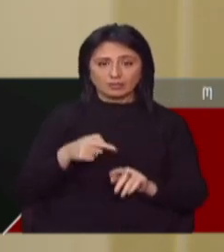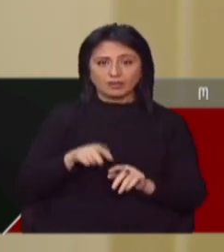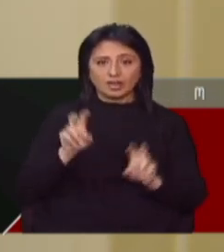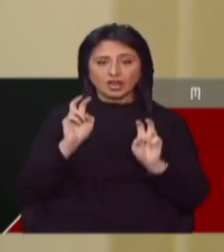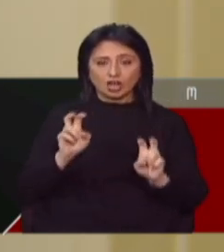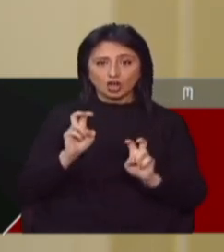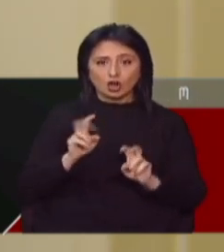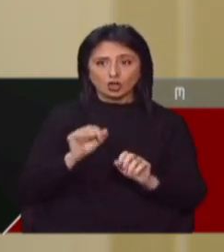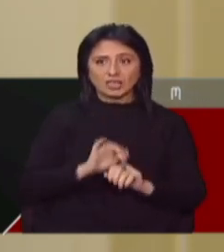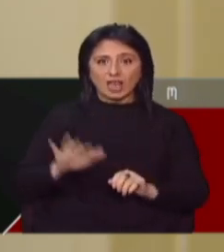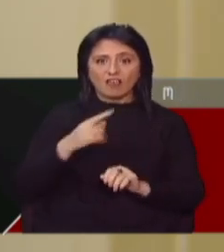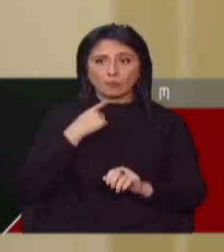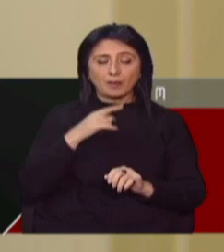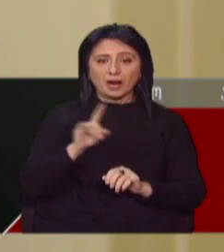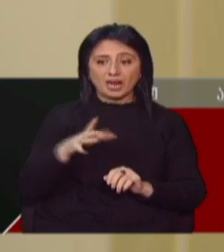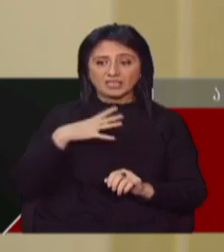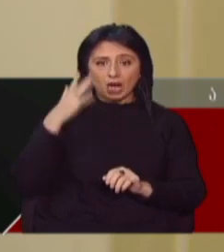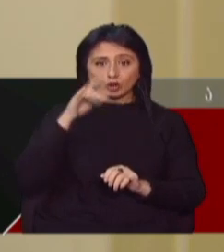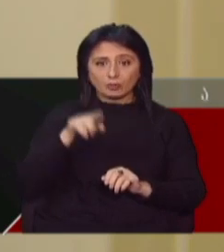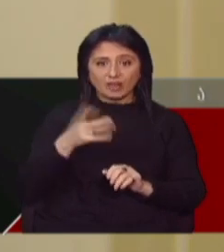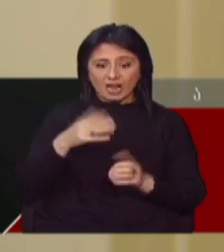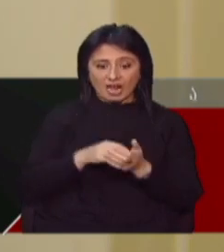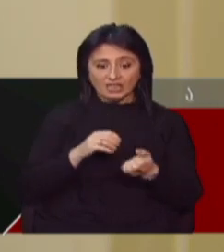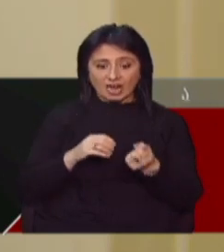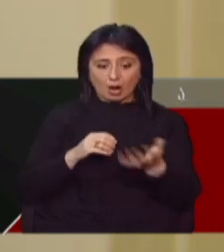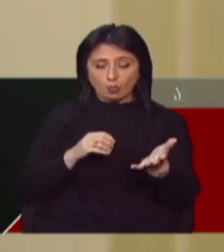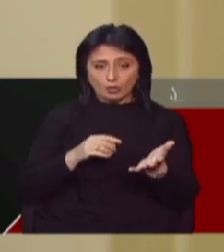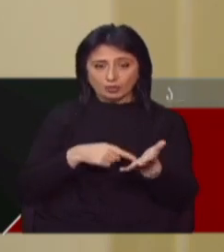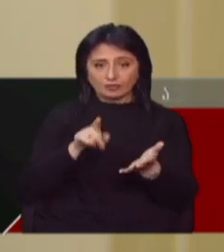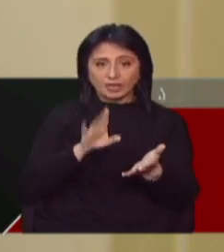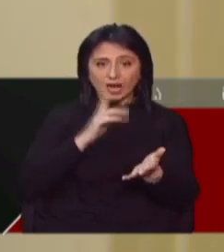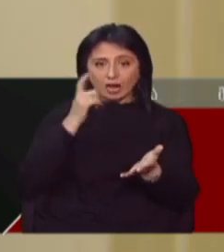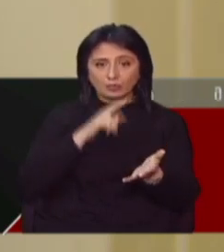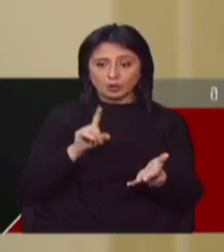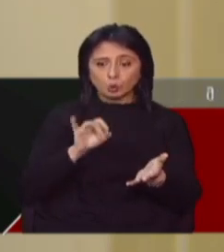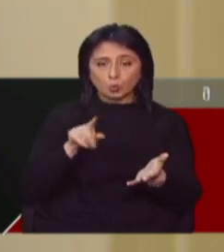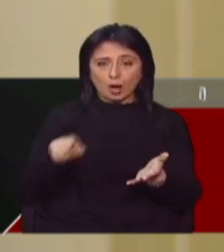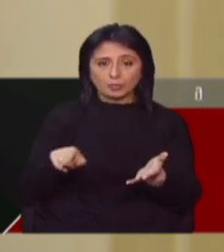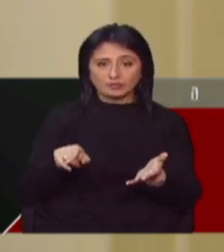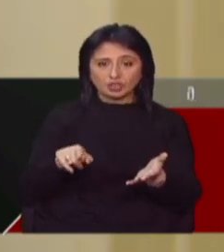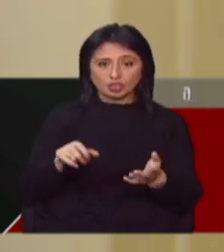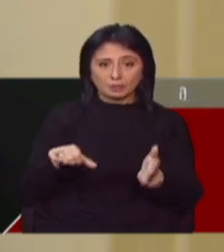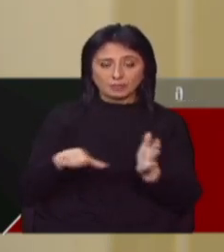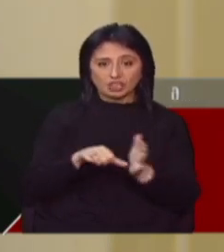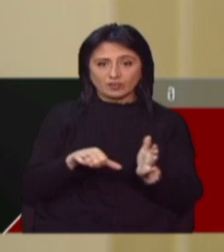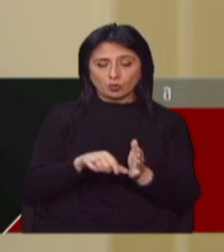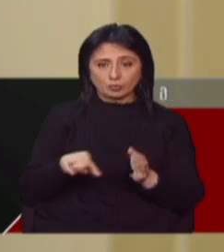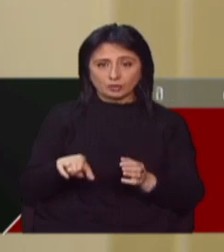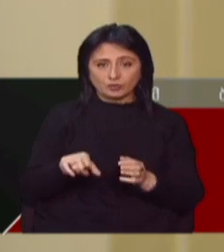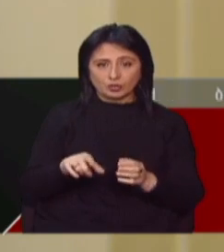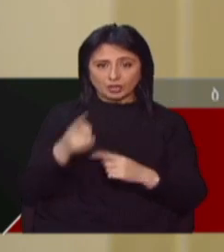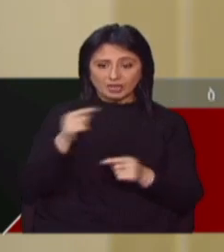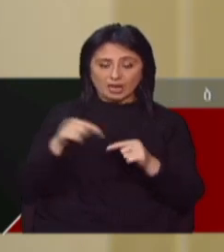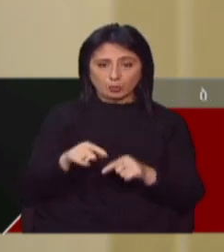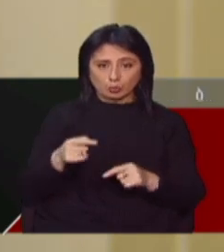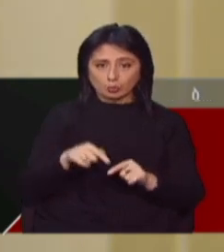ეგრეთ წოდებული პროდასალური ხმები, რომლებიც ქართულ ცნებას ხელიდან გაუვარდა თალბატონის სალმე ზურაბიშვილის მეშვეობით,